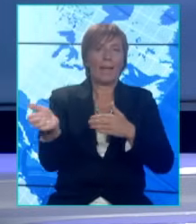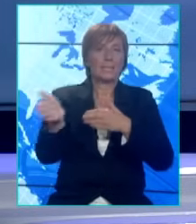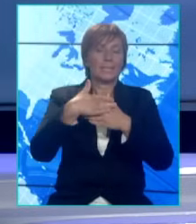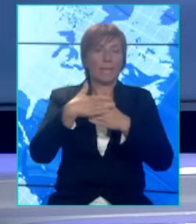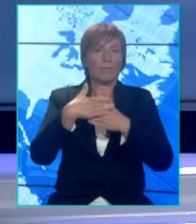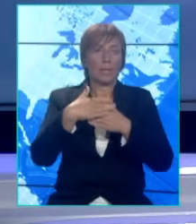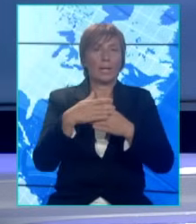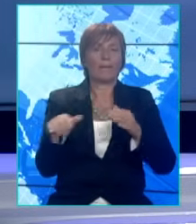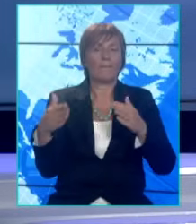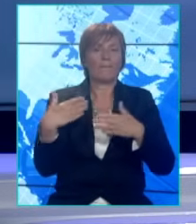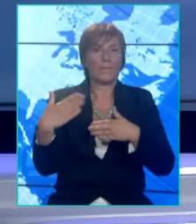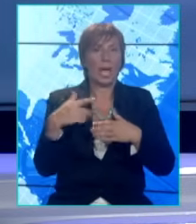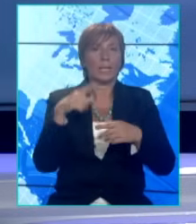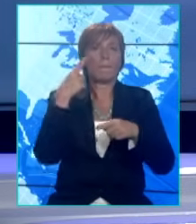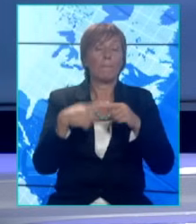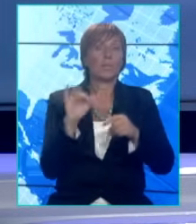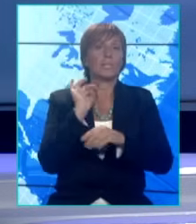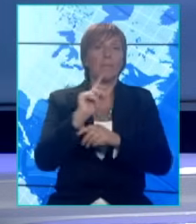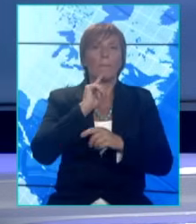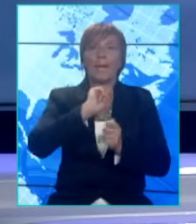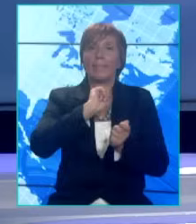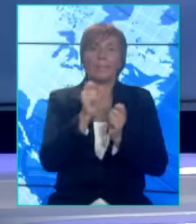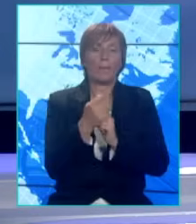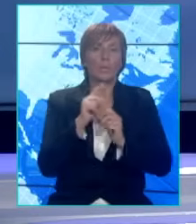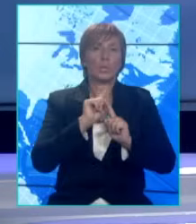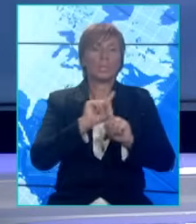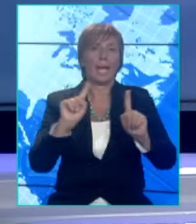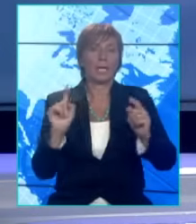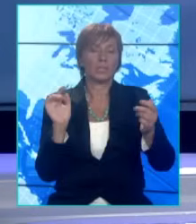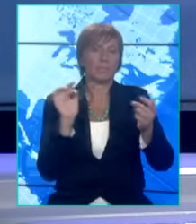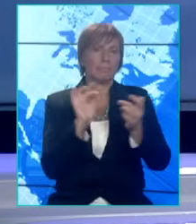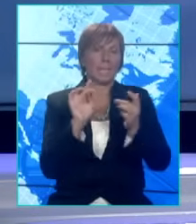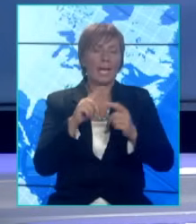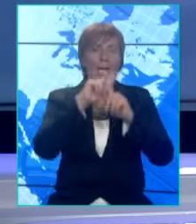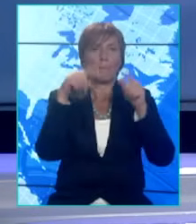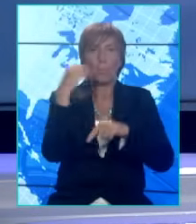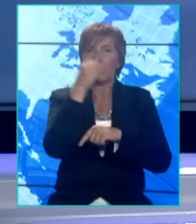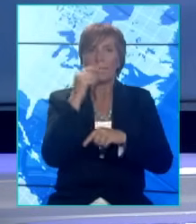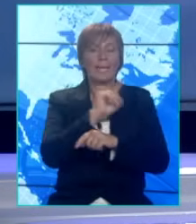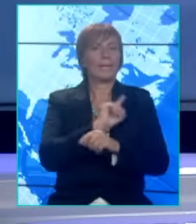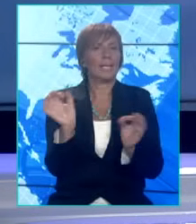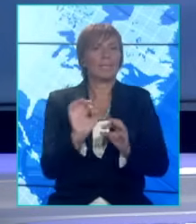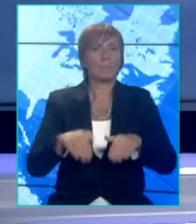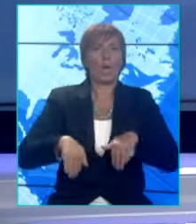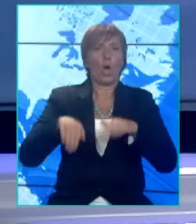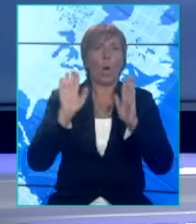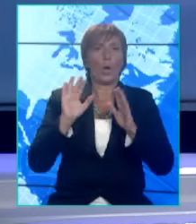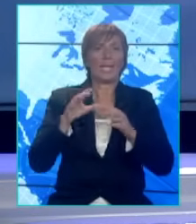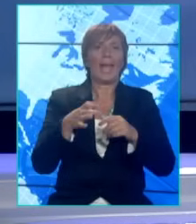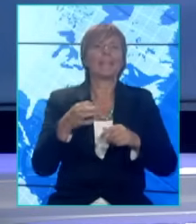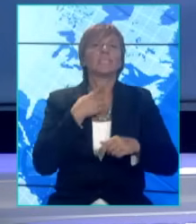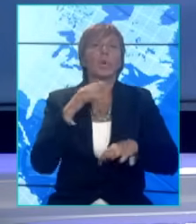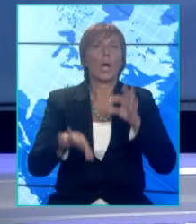vrata. Posljednje informacije potvrđuju nepromjenjive i suprotne stavove. Republika Srpska nije spremna odreći se